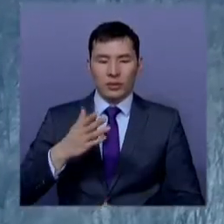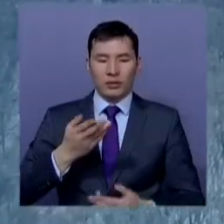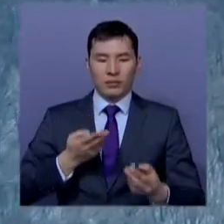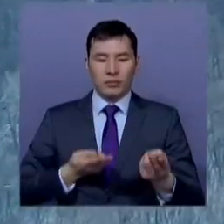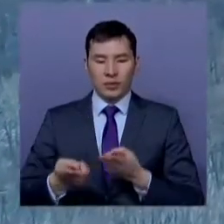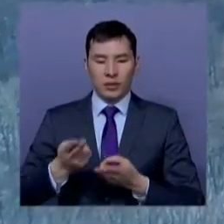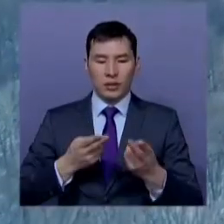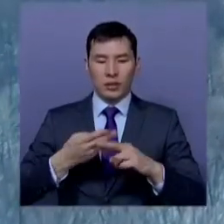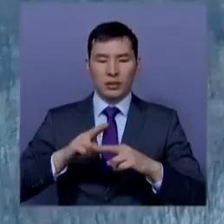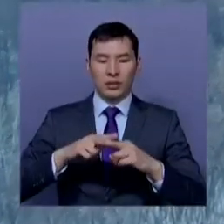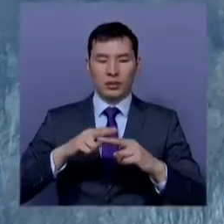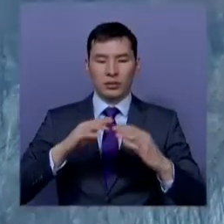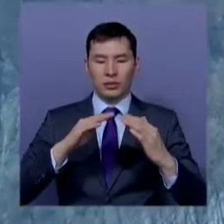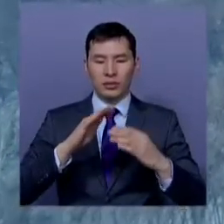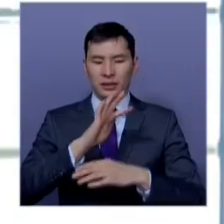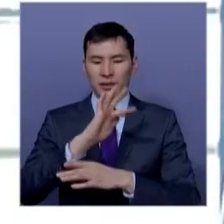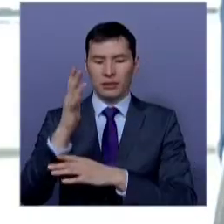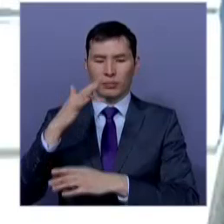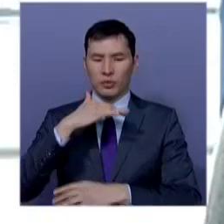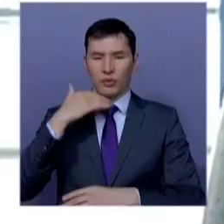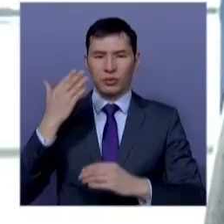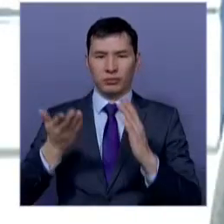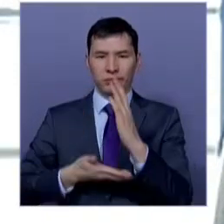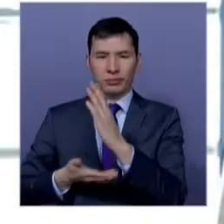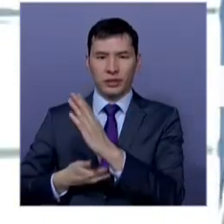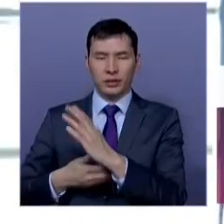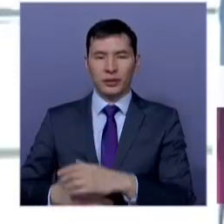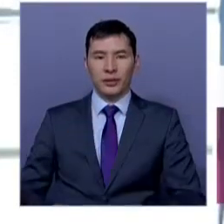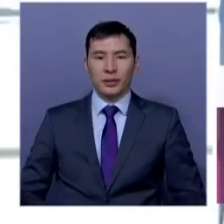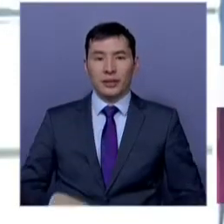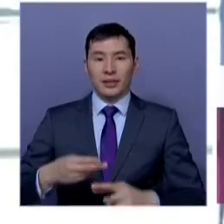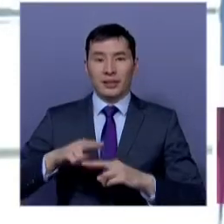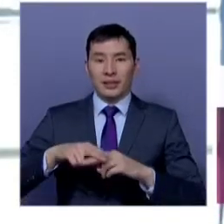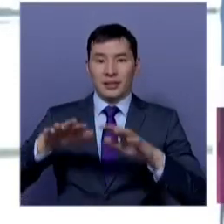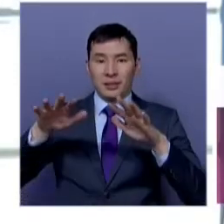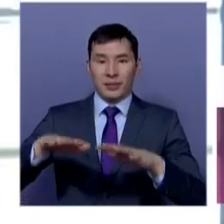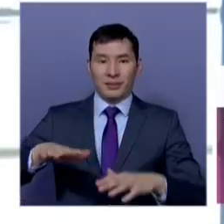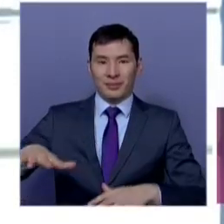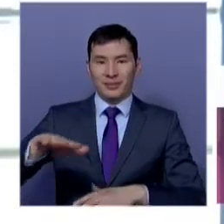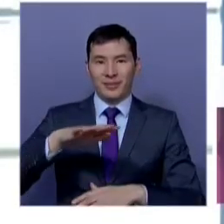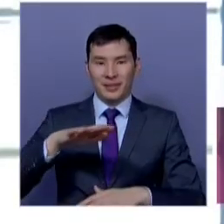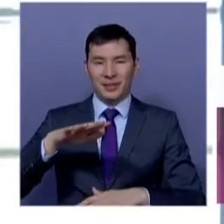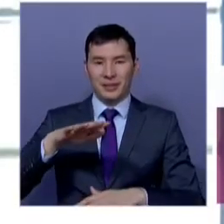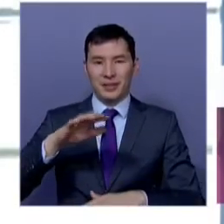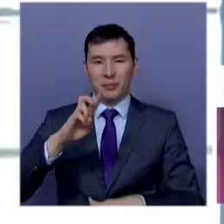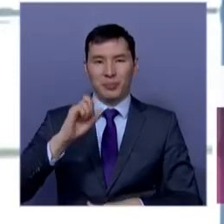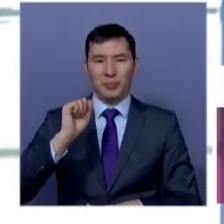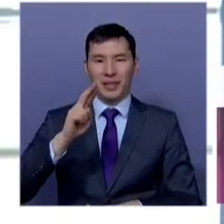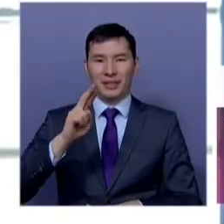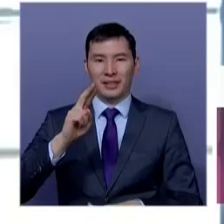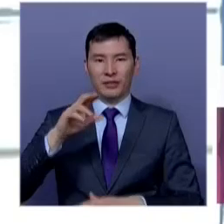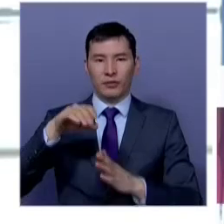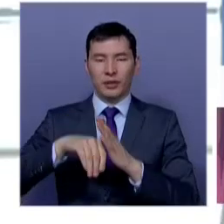көптеп кесілуіне алаңдаулы. Исчезли птицы. Ағаштар табиғаттың сәні және құстардың тұрғылықты мекені ғой.